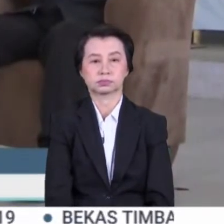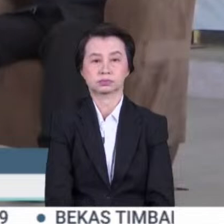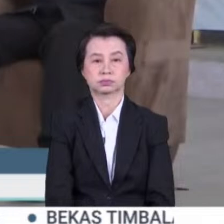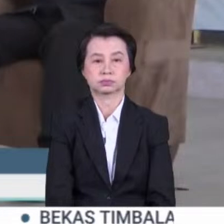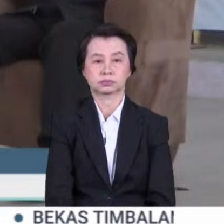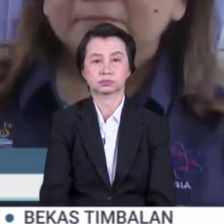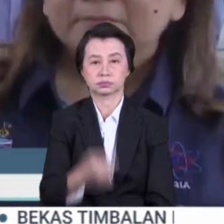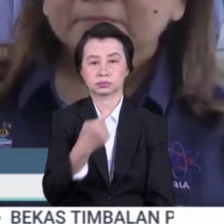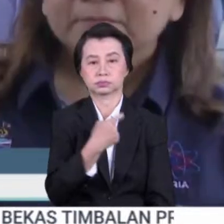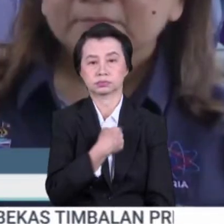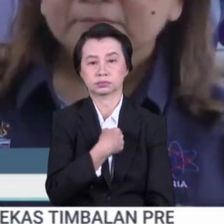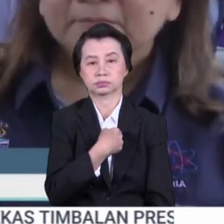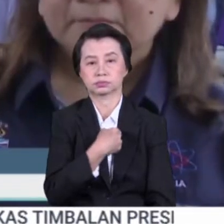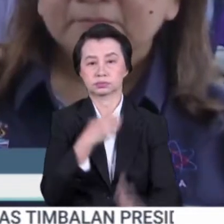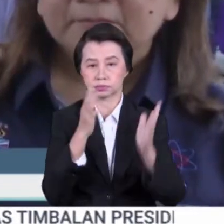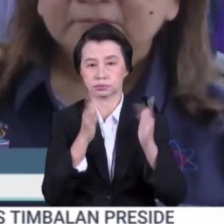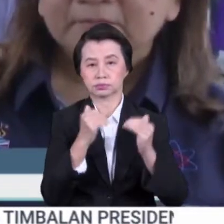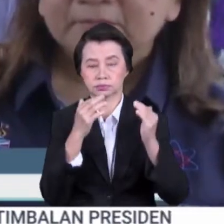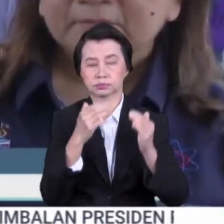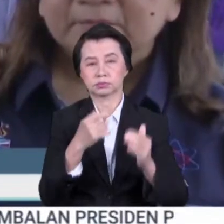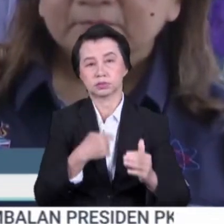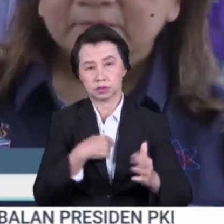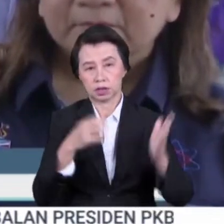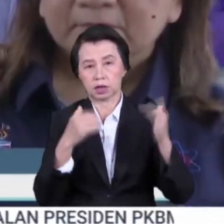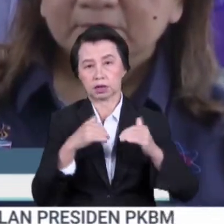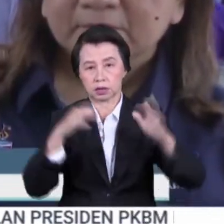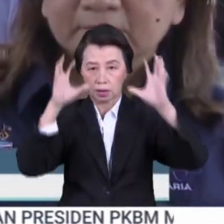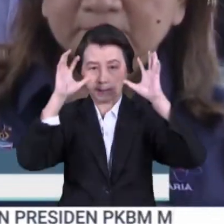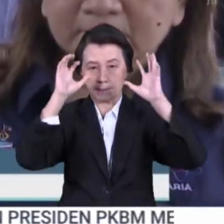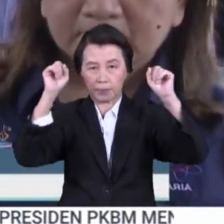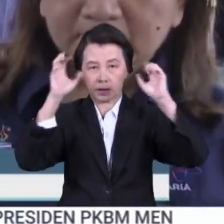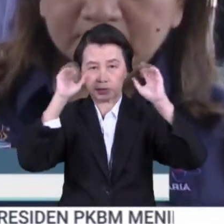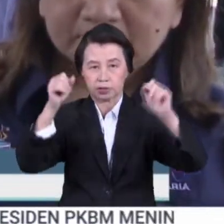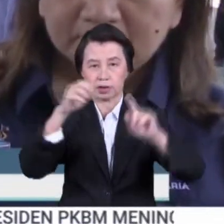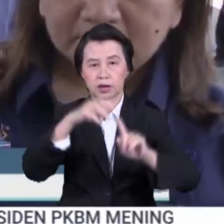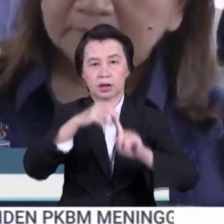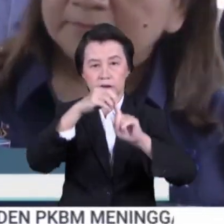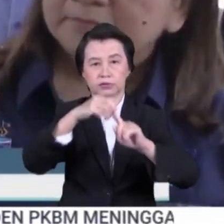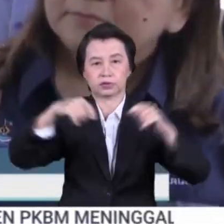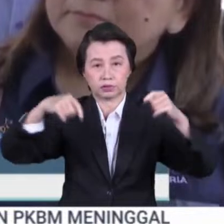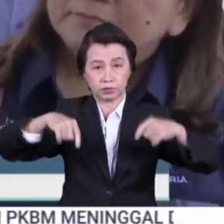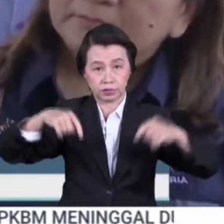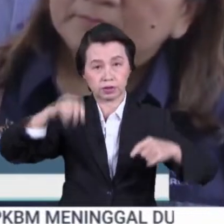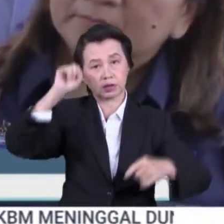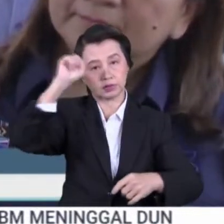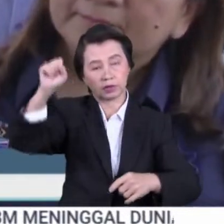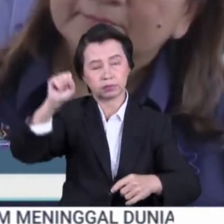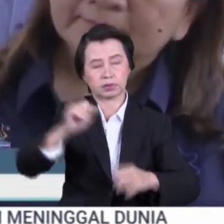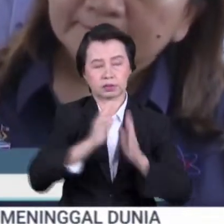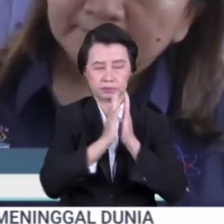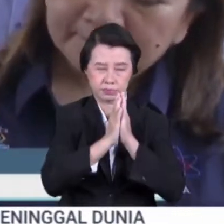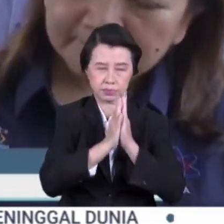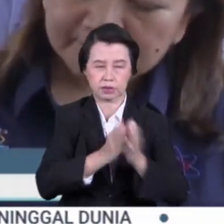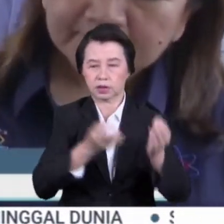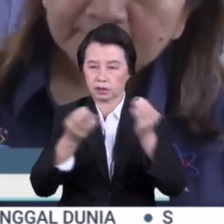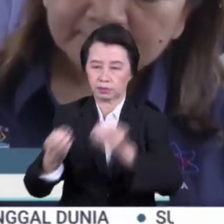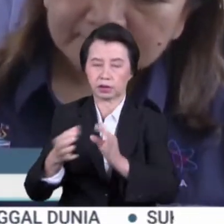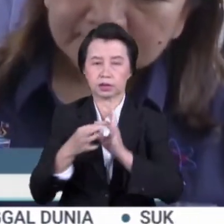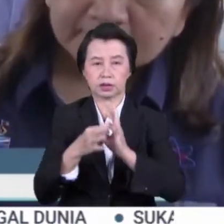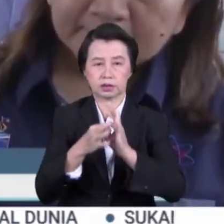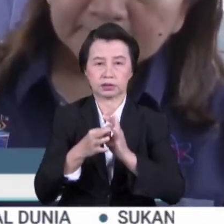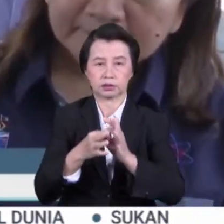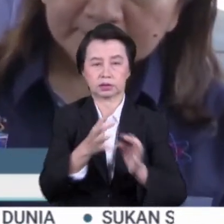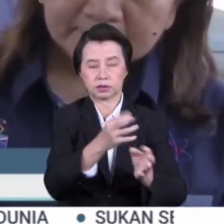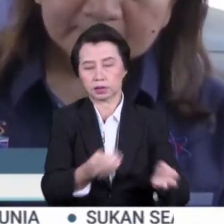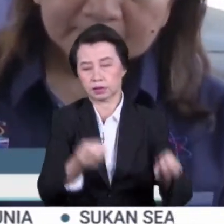Saya harap majikan-majikan yang khususnya yang ada di Sabah memberikan juga kerjasama dan